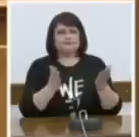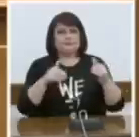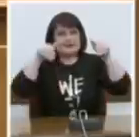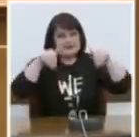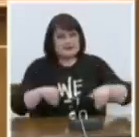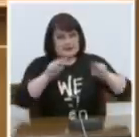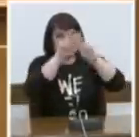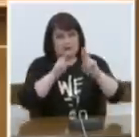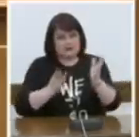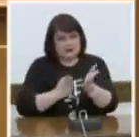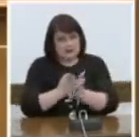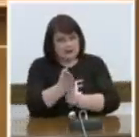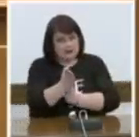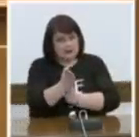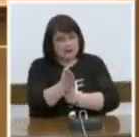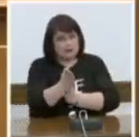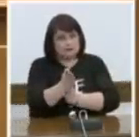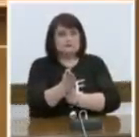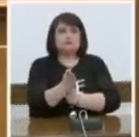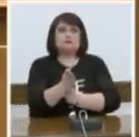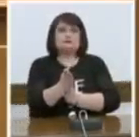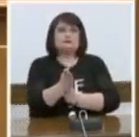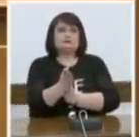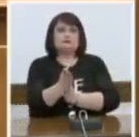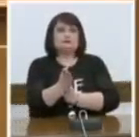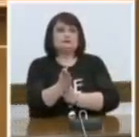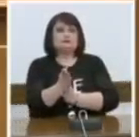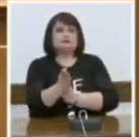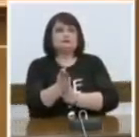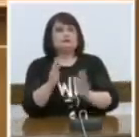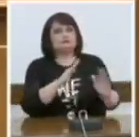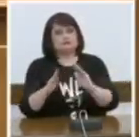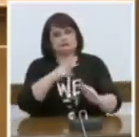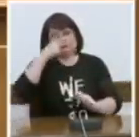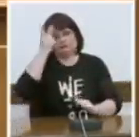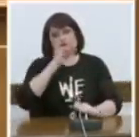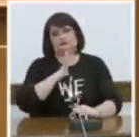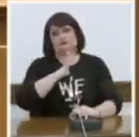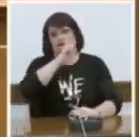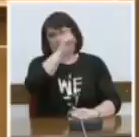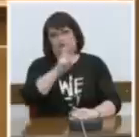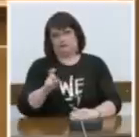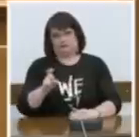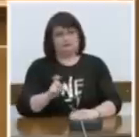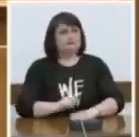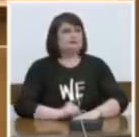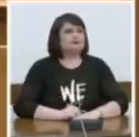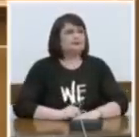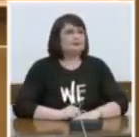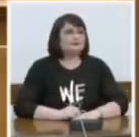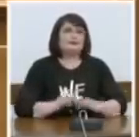διεθνές δίκαιο, το οποίο έτσι εξασφαλίζει και τα δικαιώματα της χώρας και την ανθρώπινη ζωή. Και όπου προφανώς